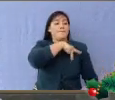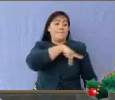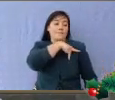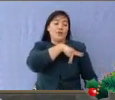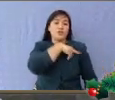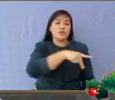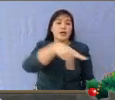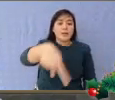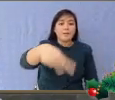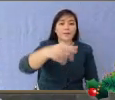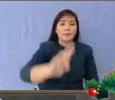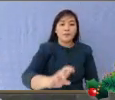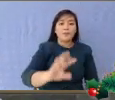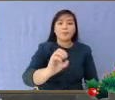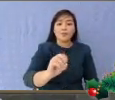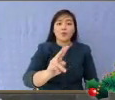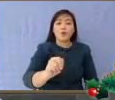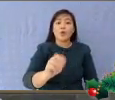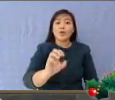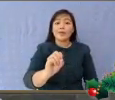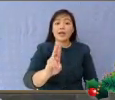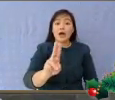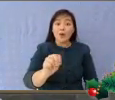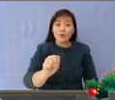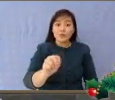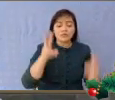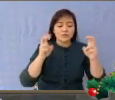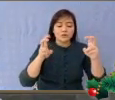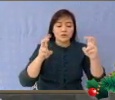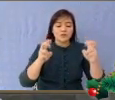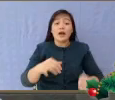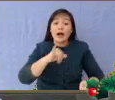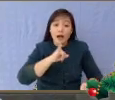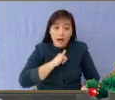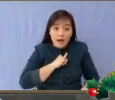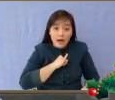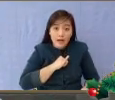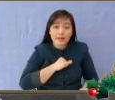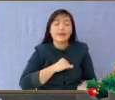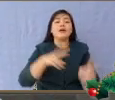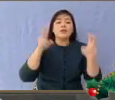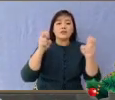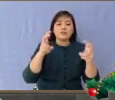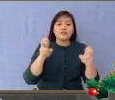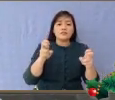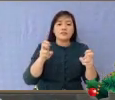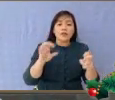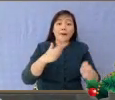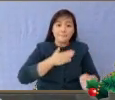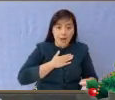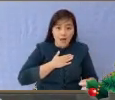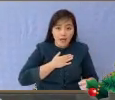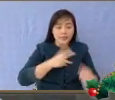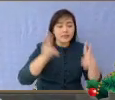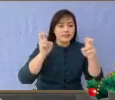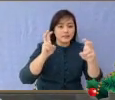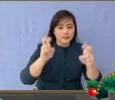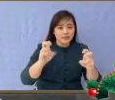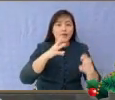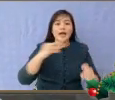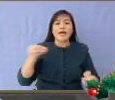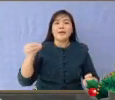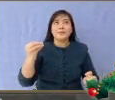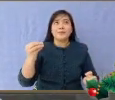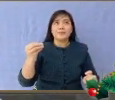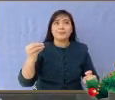me. Mapapansin nyo po yan. Puro personal pronoun because it is a personal message. Okay? In verse